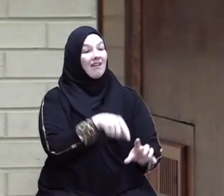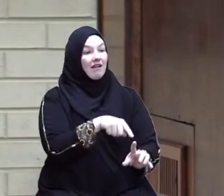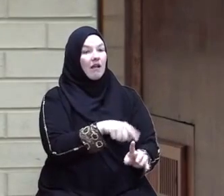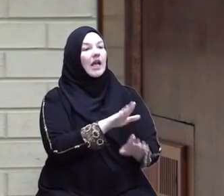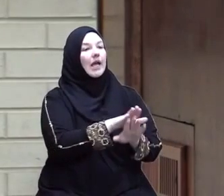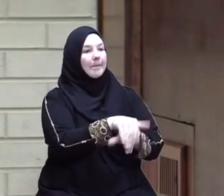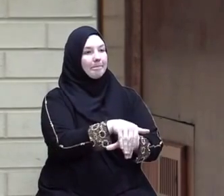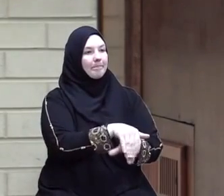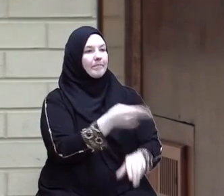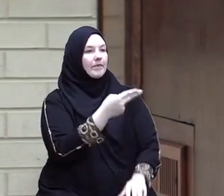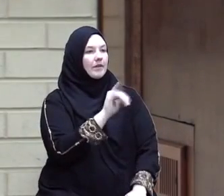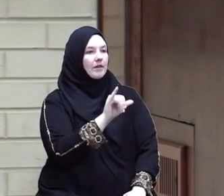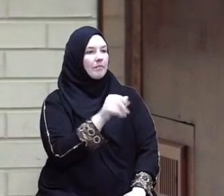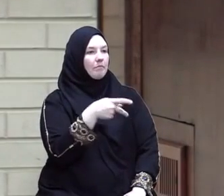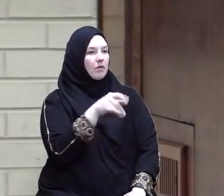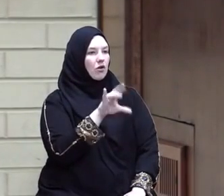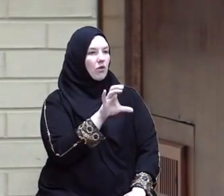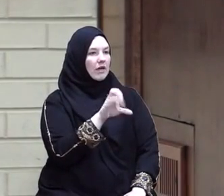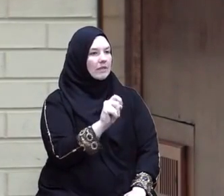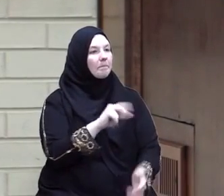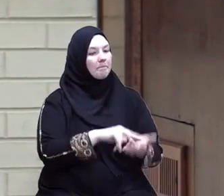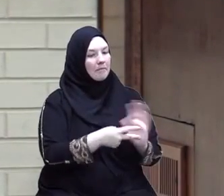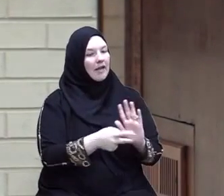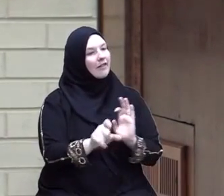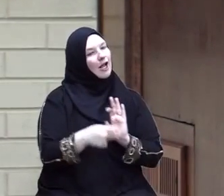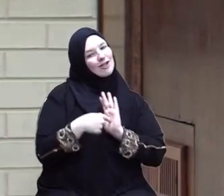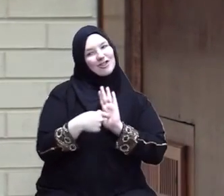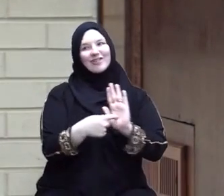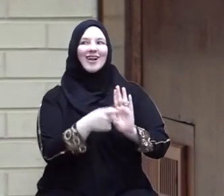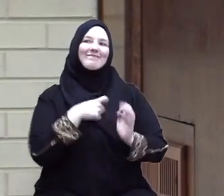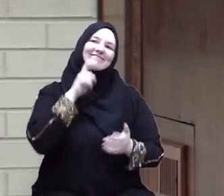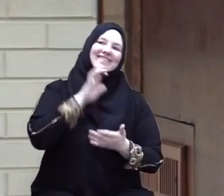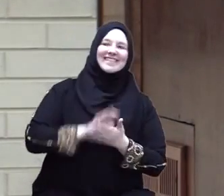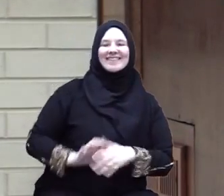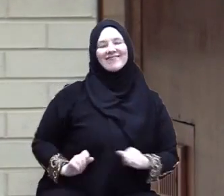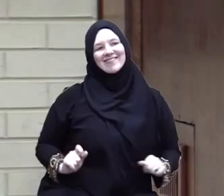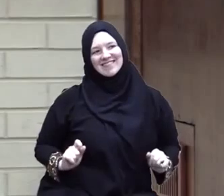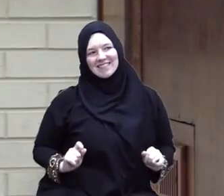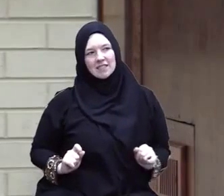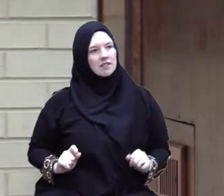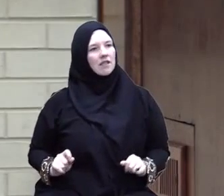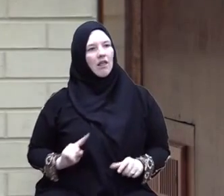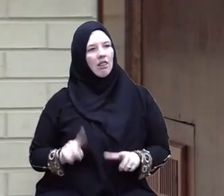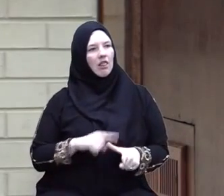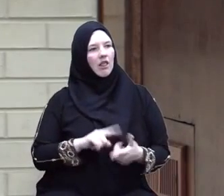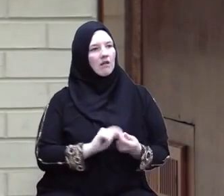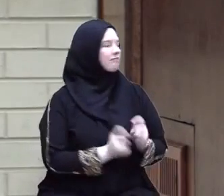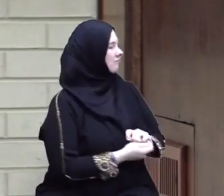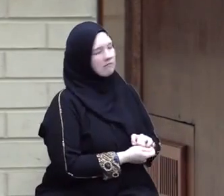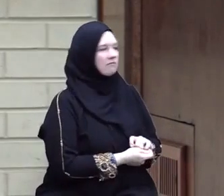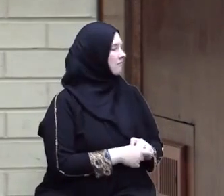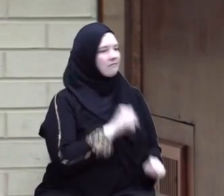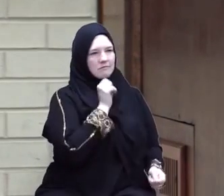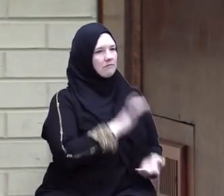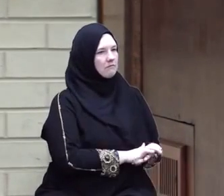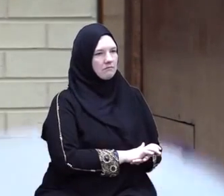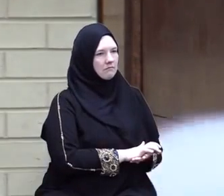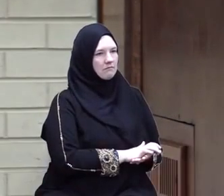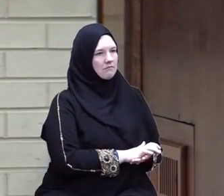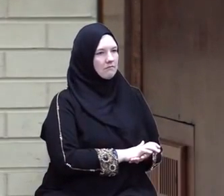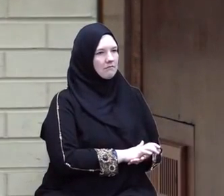So Allah subhanahu wa ta'ala says, huwa alladhi khalaqakum. It is He who has created you. فَمِنْكُمْ